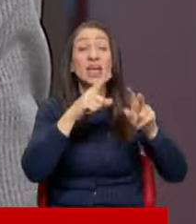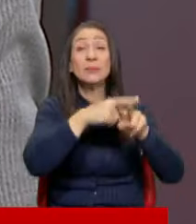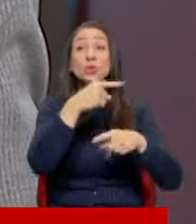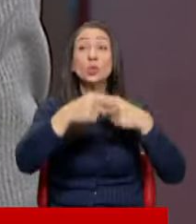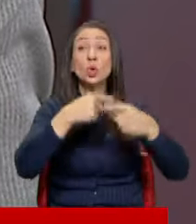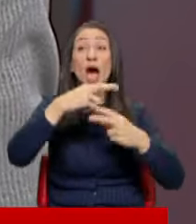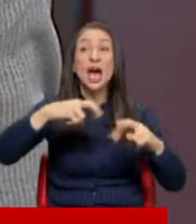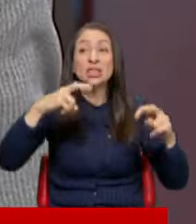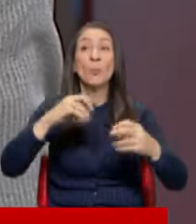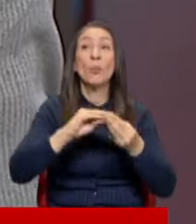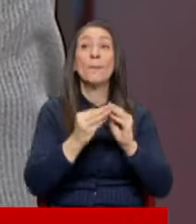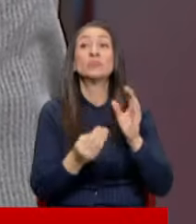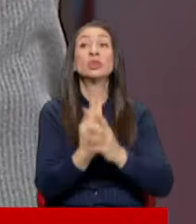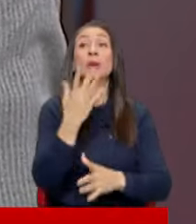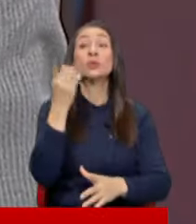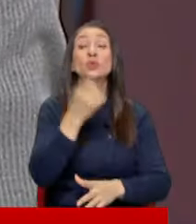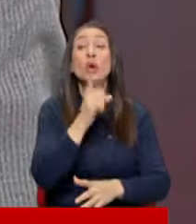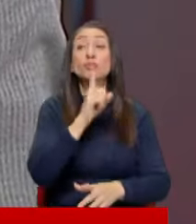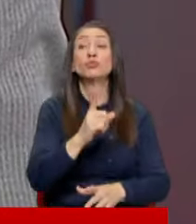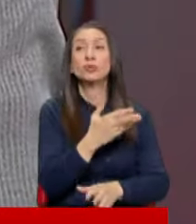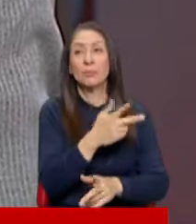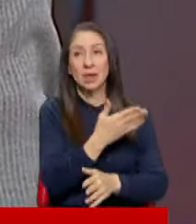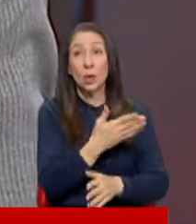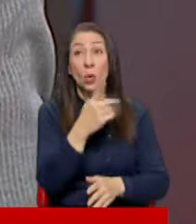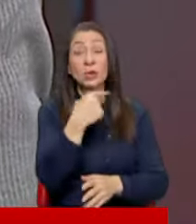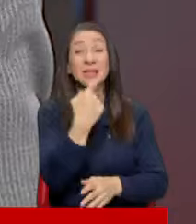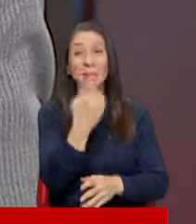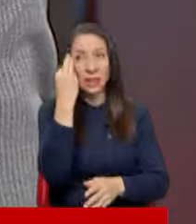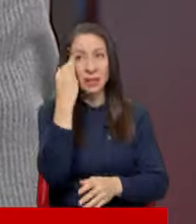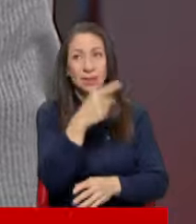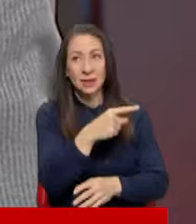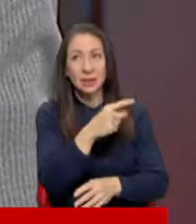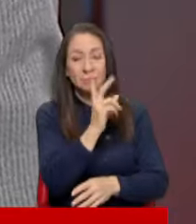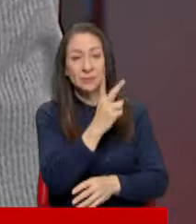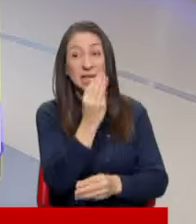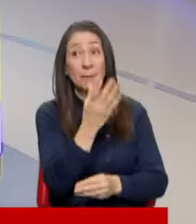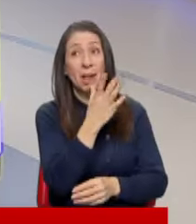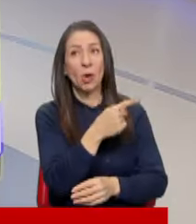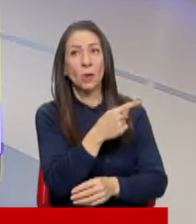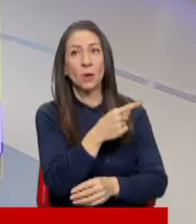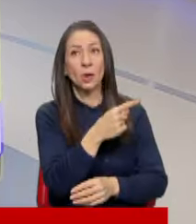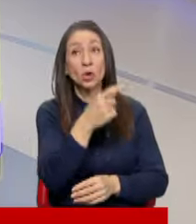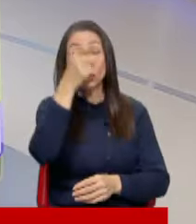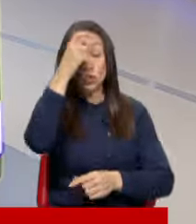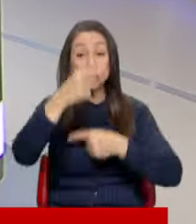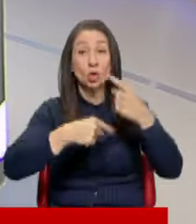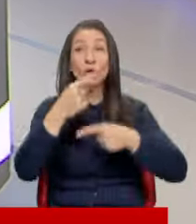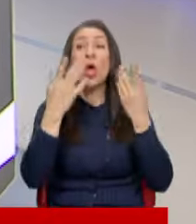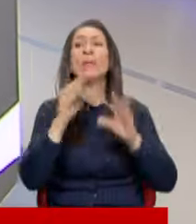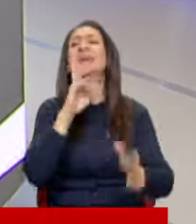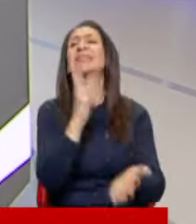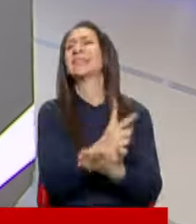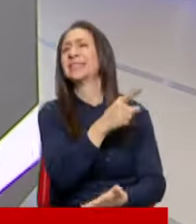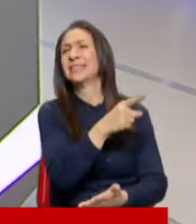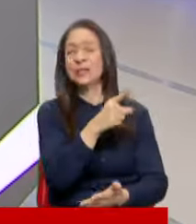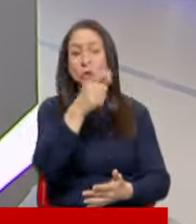soyunu araştır problem çıkma ihtimali çok yüksek O ne dediğimi anladı kendisi iyi biliyor Türk soyundan olmadığı kesin